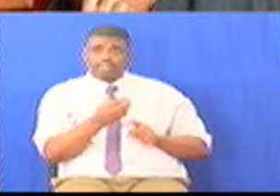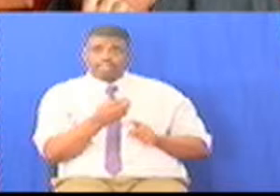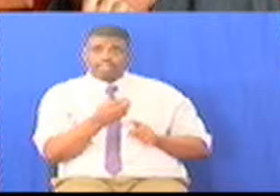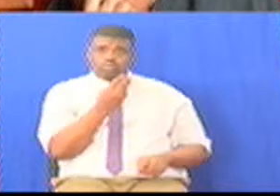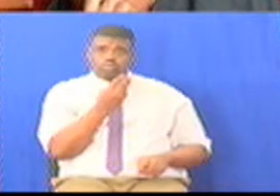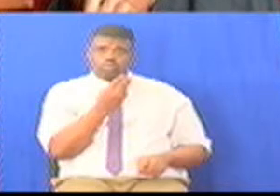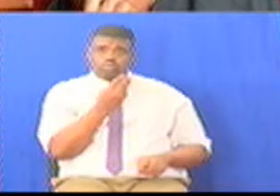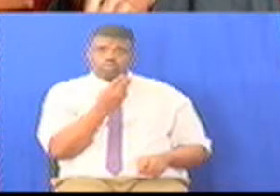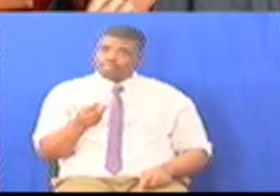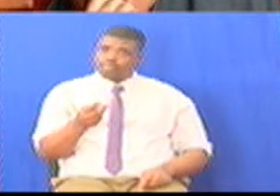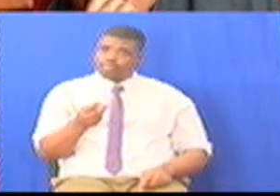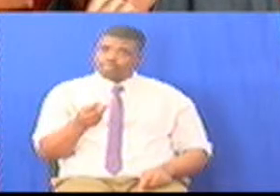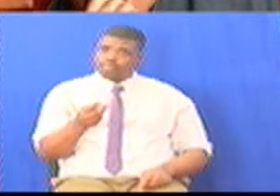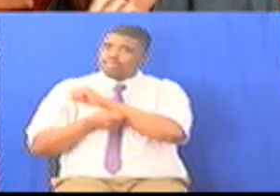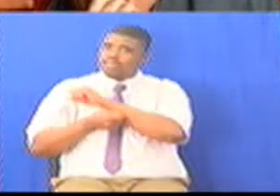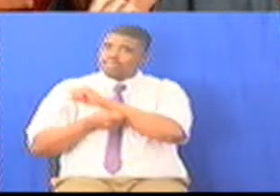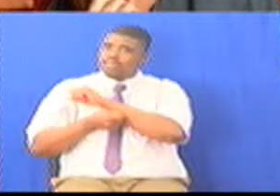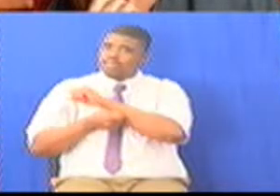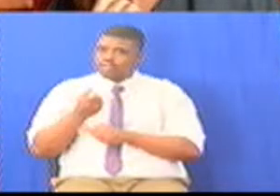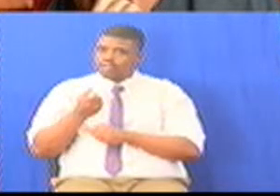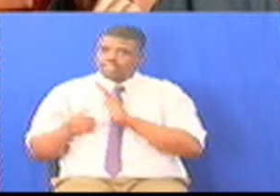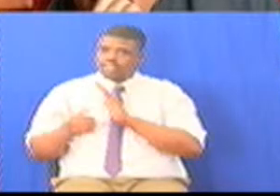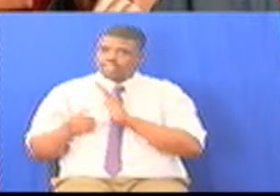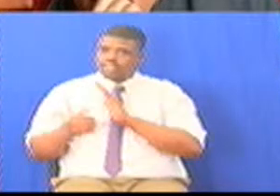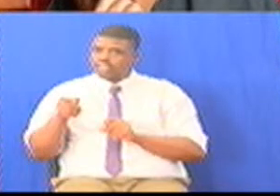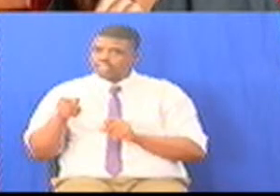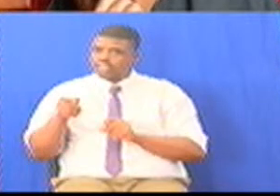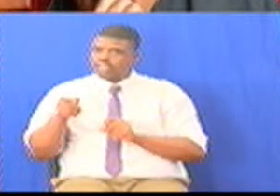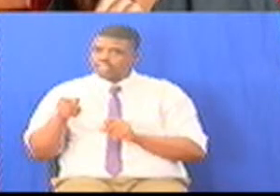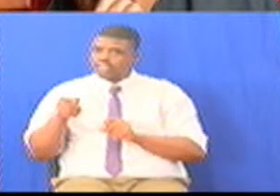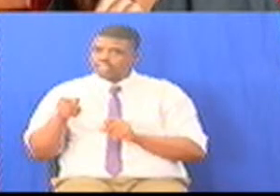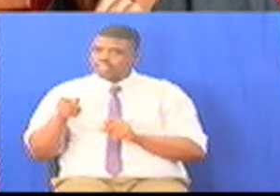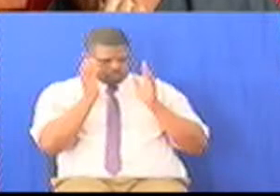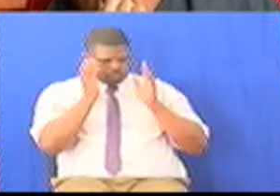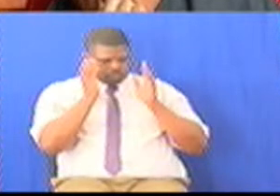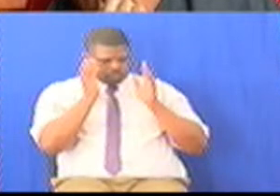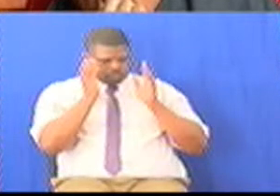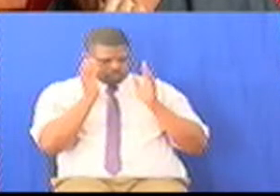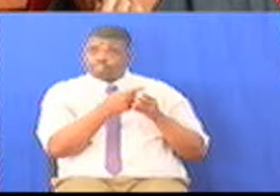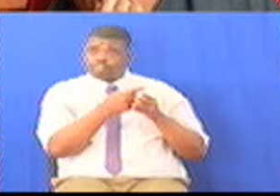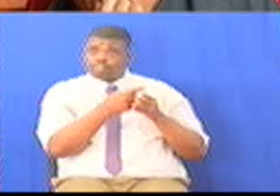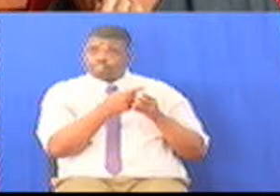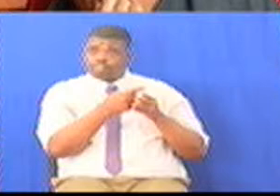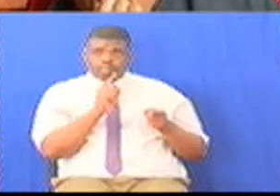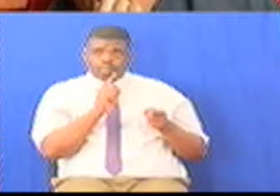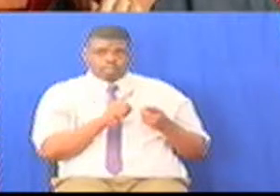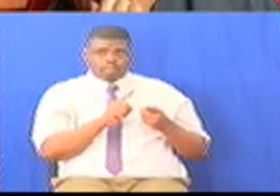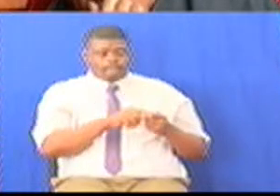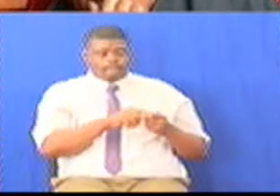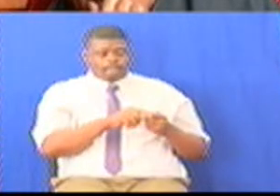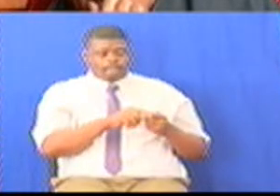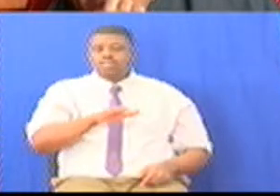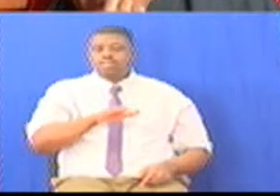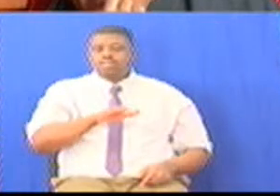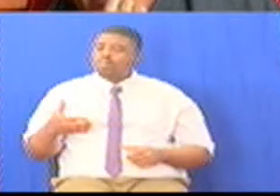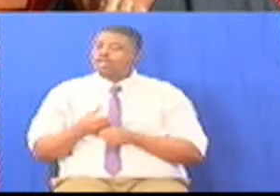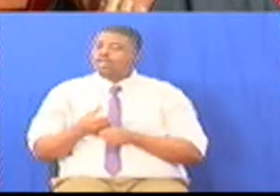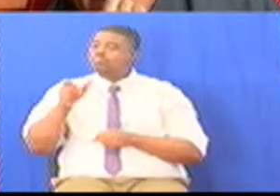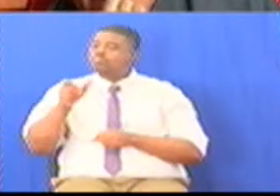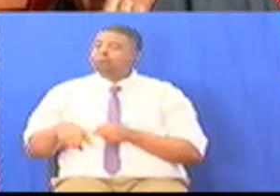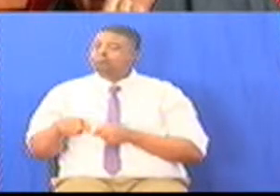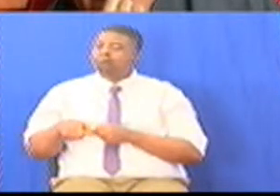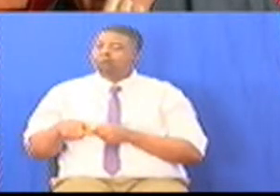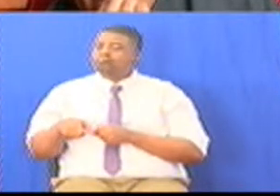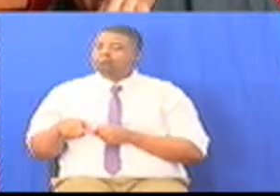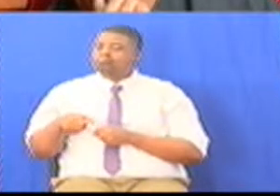Spika, mabadiliko yanayofanyika katika sheria hii yana malengo makuu yafuatayo. Kwanza ni kuweka mazingira ya kumpata mnufaika wa mwisho, beneficial